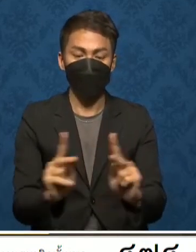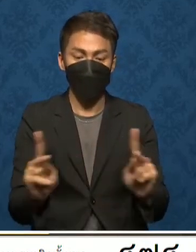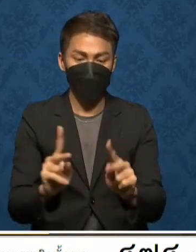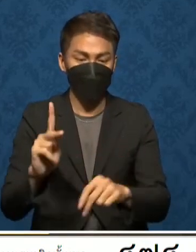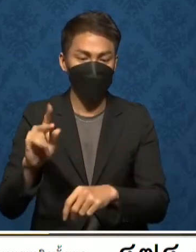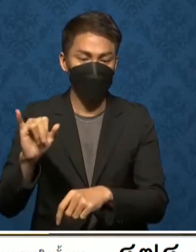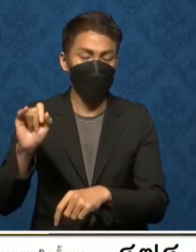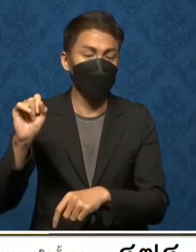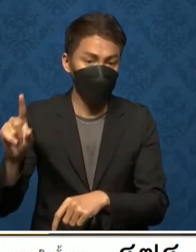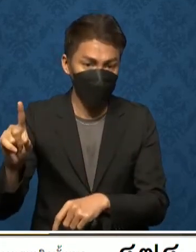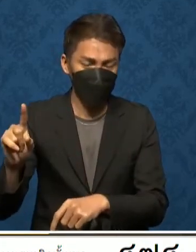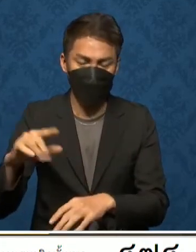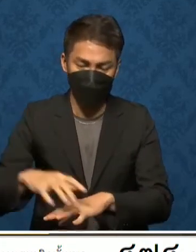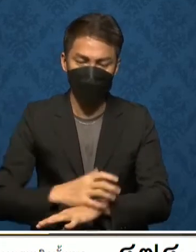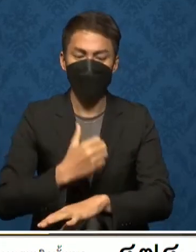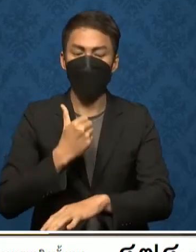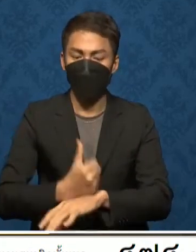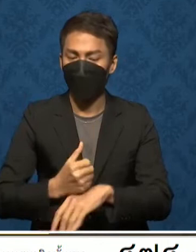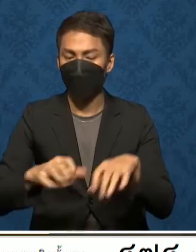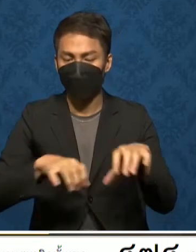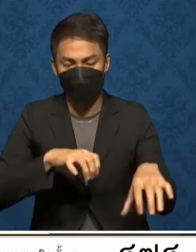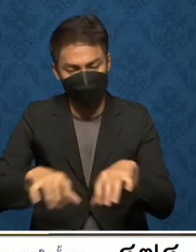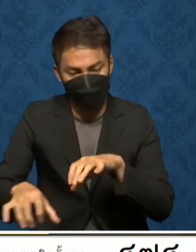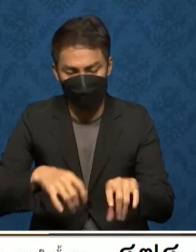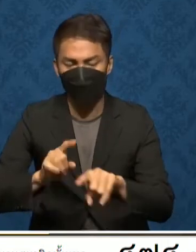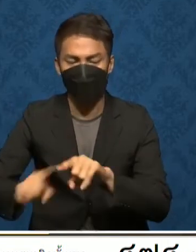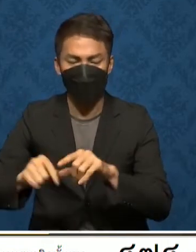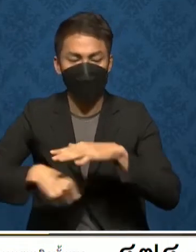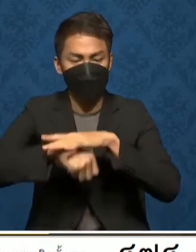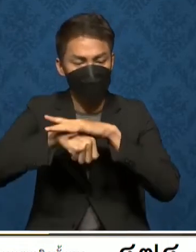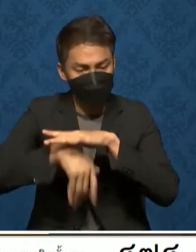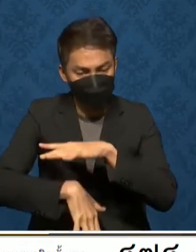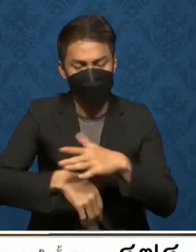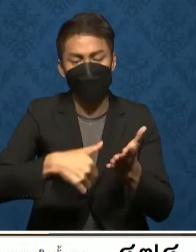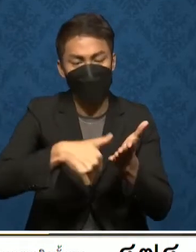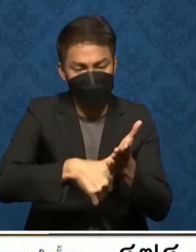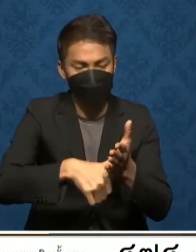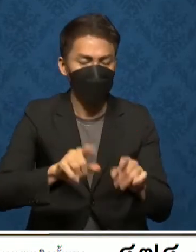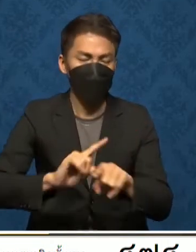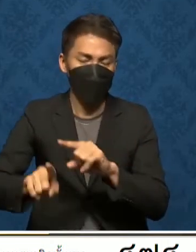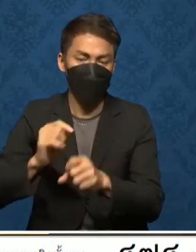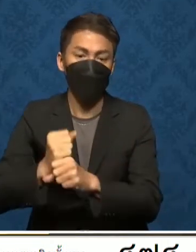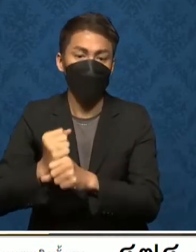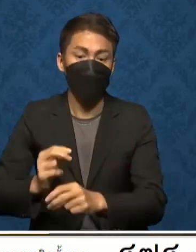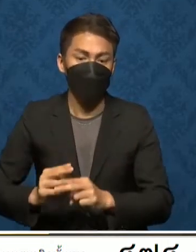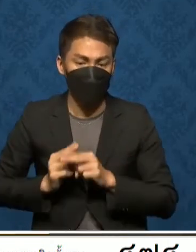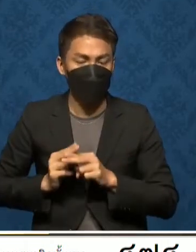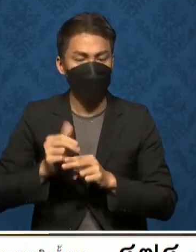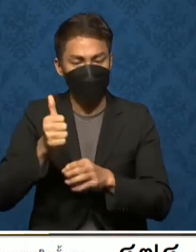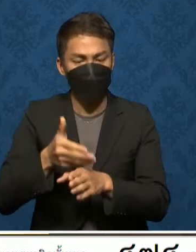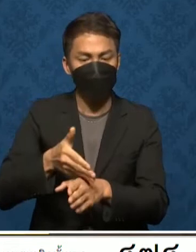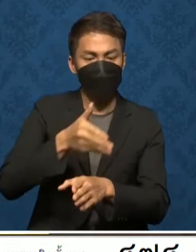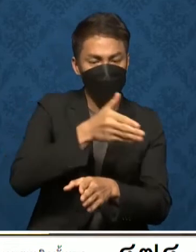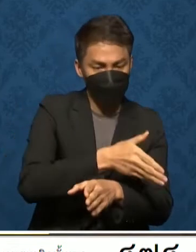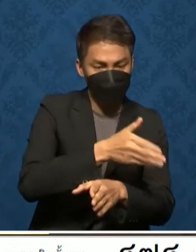ามารถที่จะมีอำนาจหน้าที่ในการที่จะปรับโครงสร้างหนี้นะครับทั้งก่อนทั้งหลังกู้หรือ